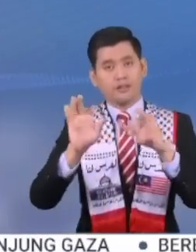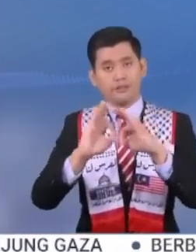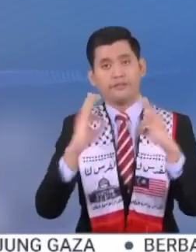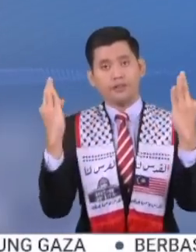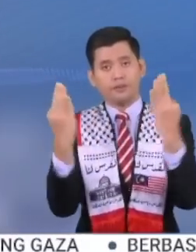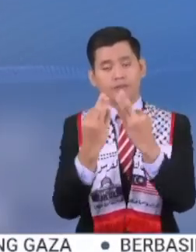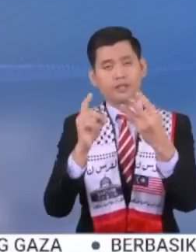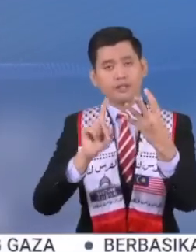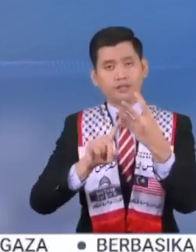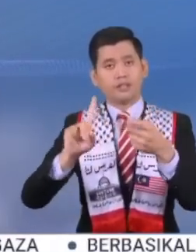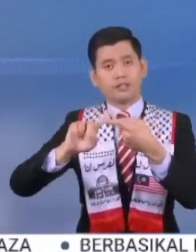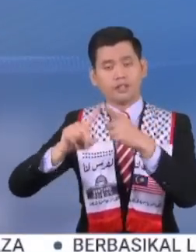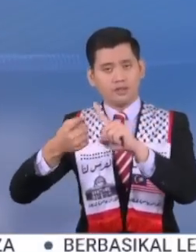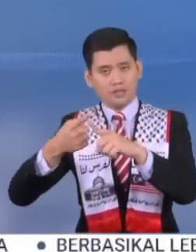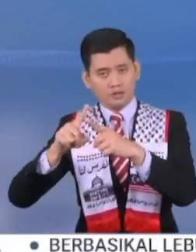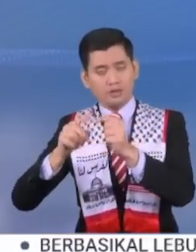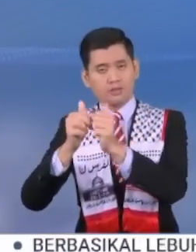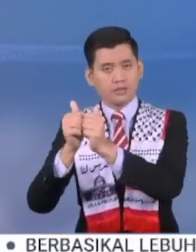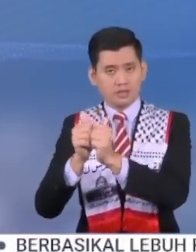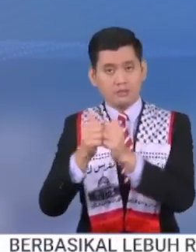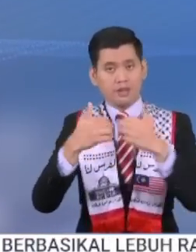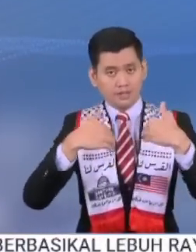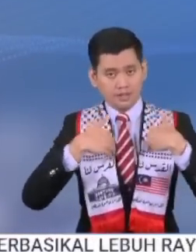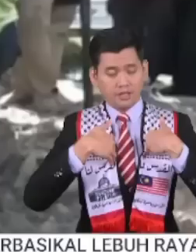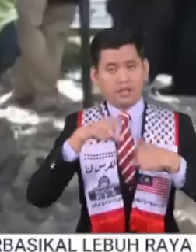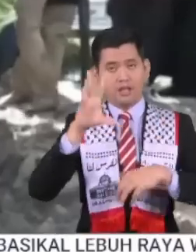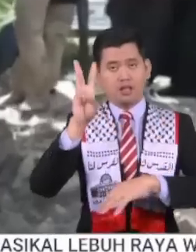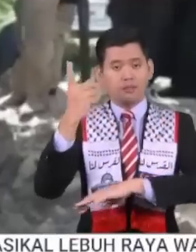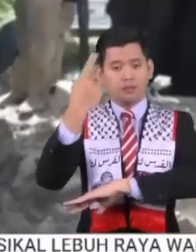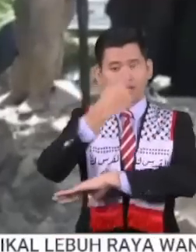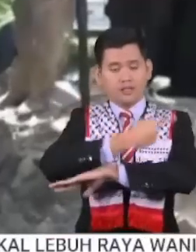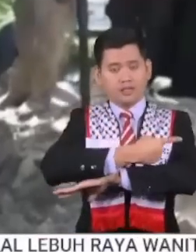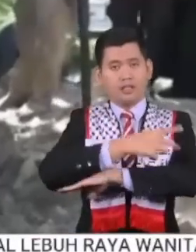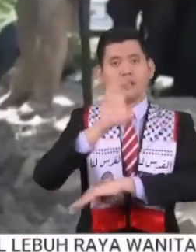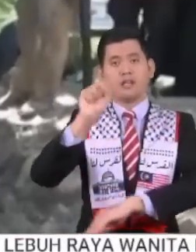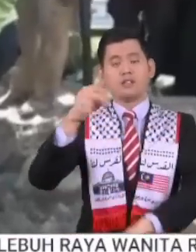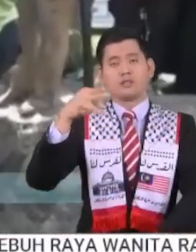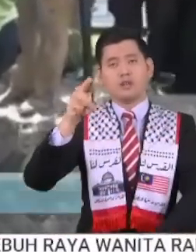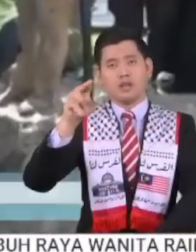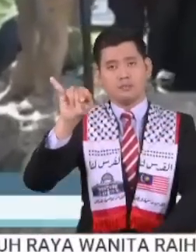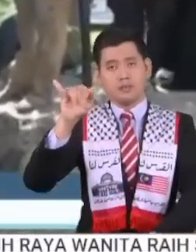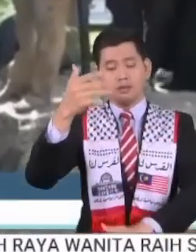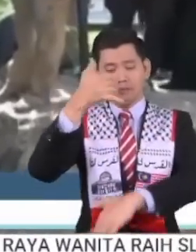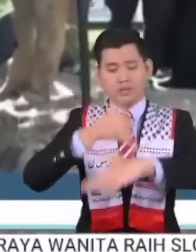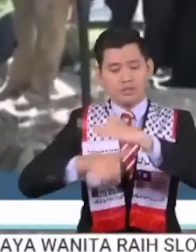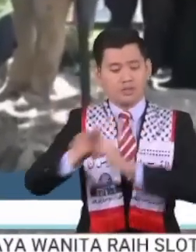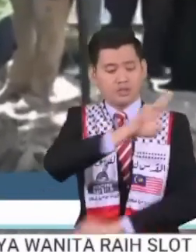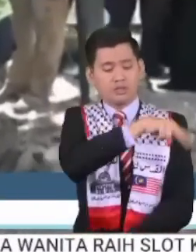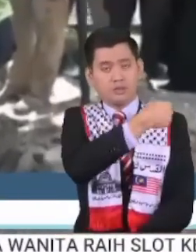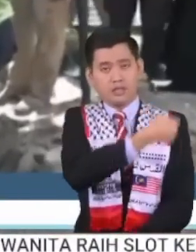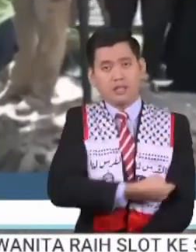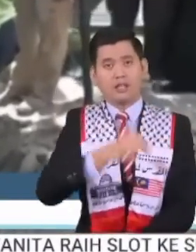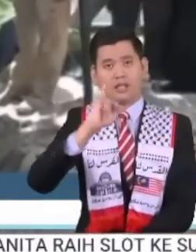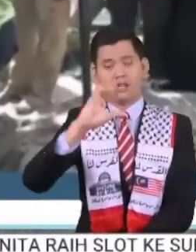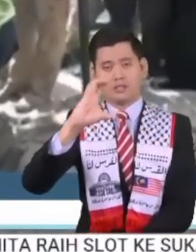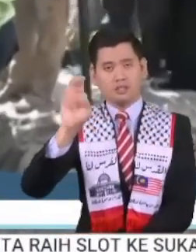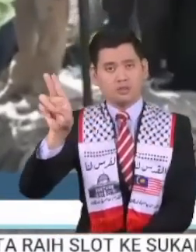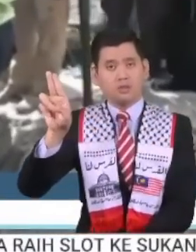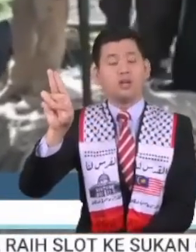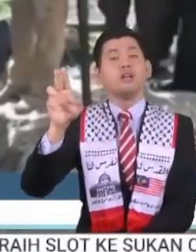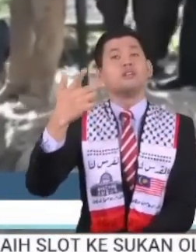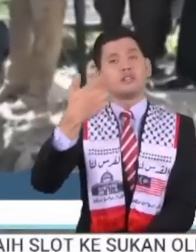keluarga serta rakan-rakan penggiat seni. 6 hari lalu, Allahyarham Muhammad Suhaimi dimasukkan ke Hospital Sultan Ismail Johor